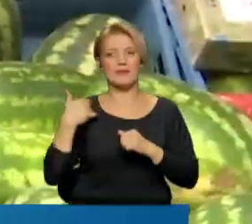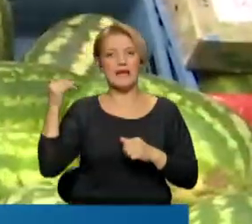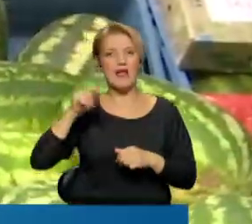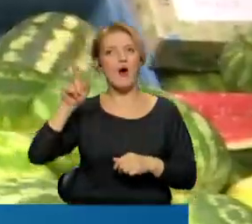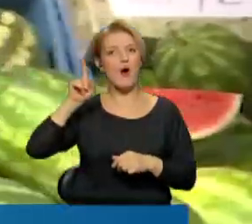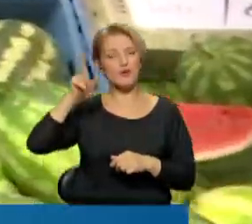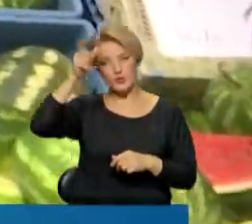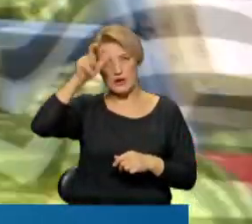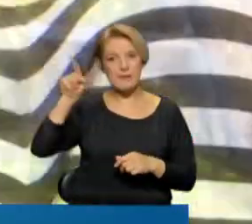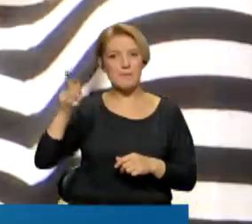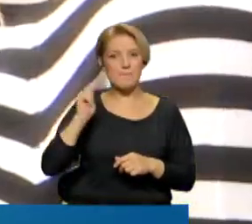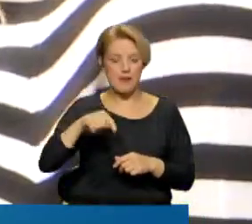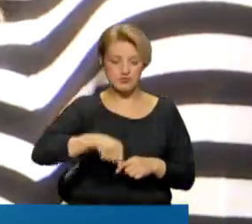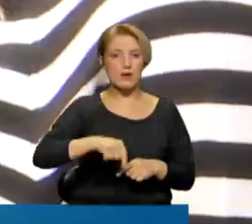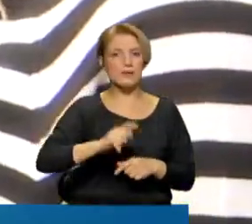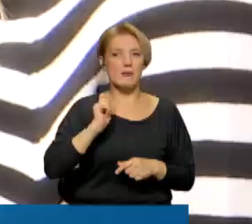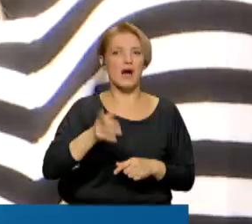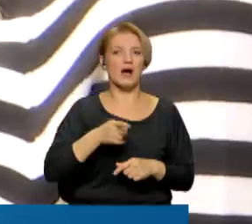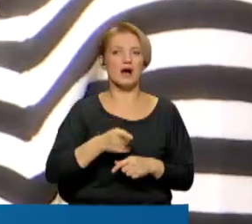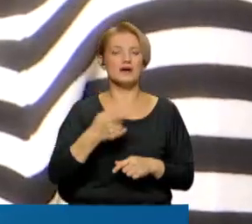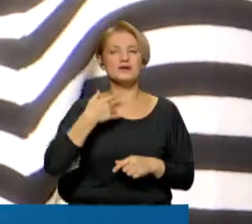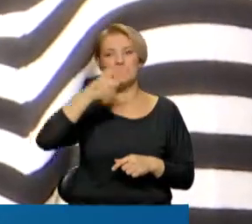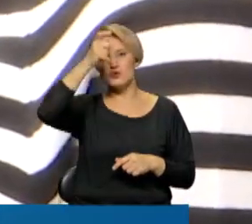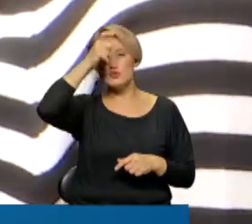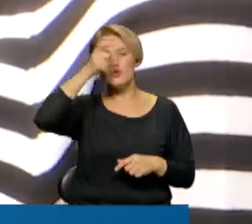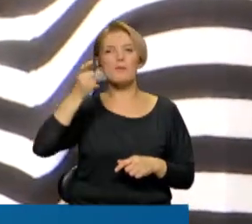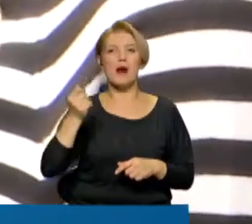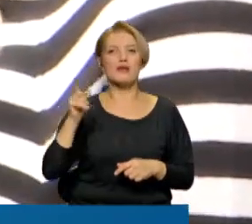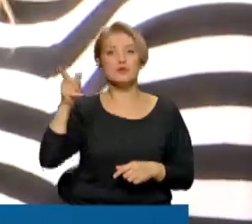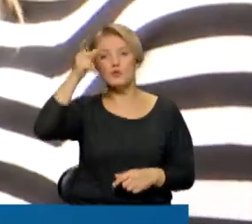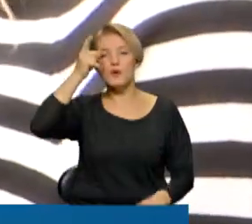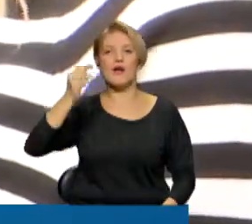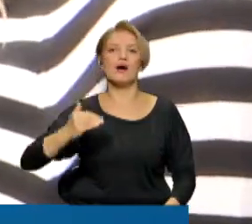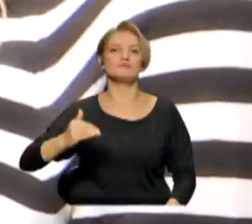Orada mı daha pahalı, burada mı? Bence Türk parası Türkiye'de daha çok artmış geliyor bana.